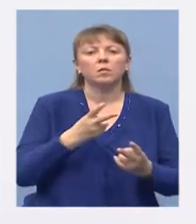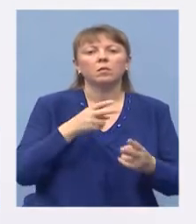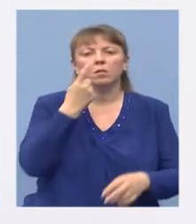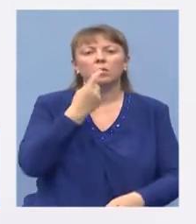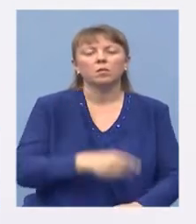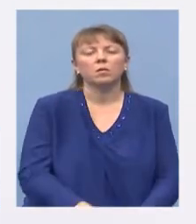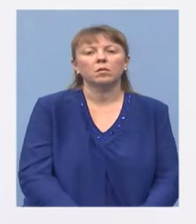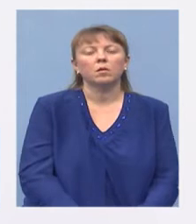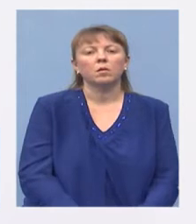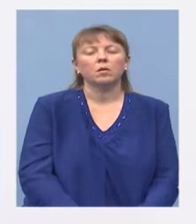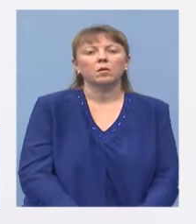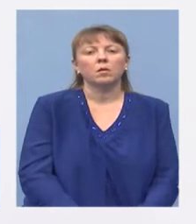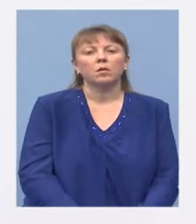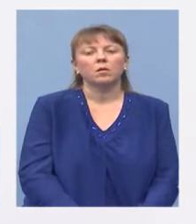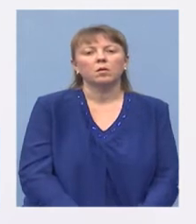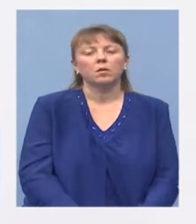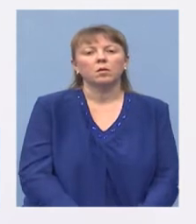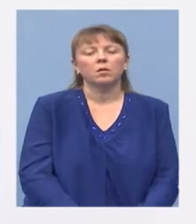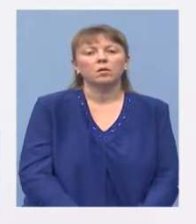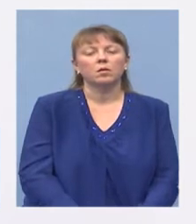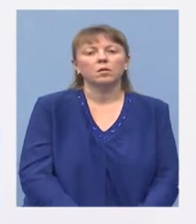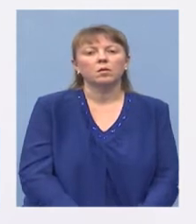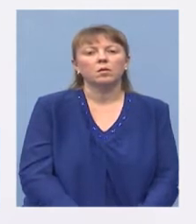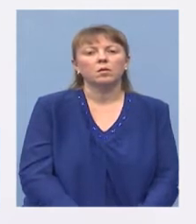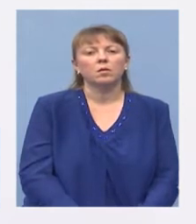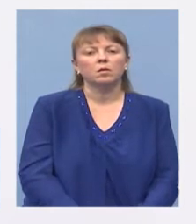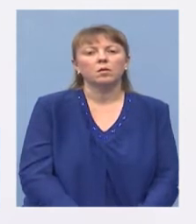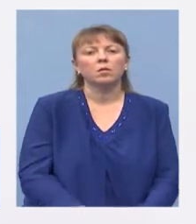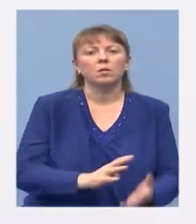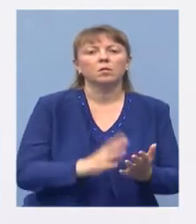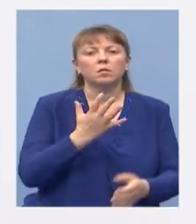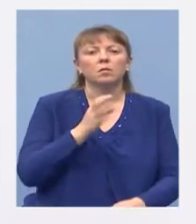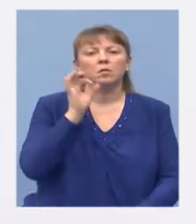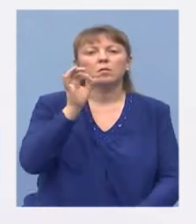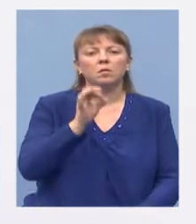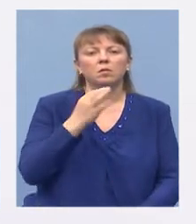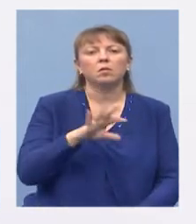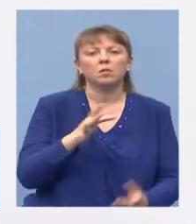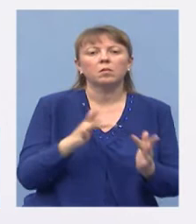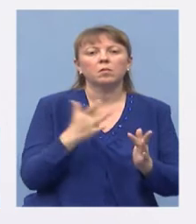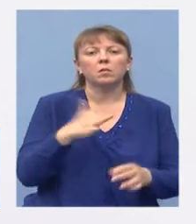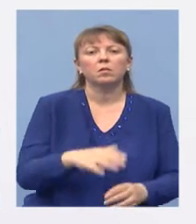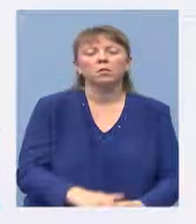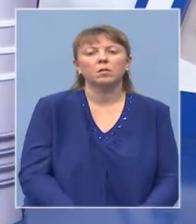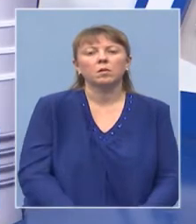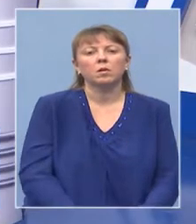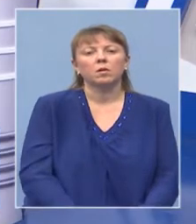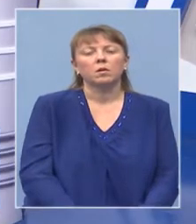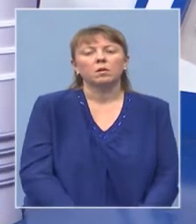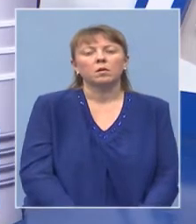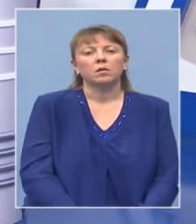удостоверение личности для того, чтобы идентифицировать лично. А в остальном, вот я уже сказал, что 95% они переведены в электронный формат. То есть такие фунды, когда нужно,